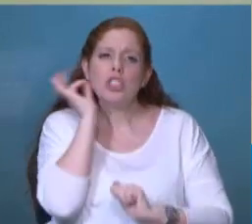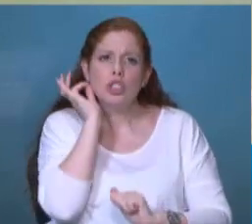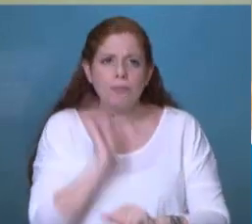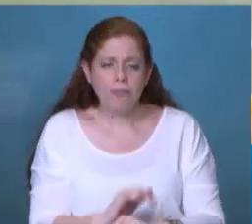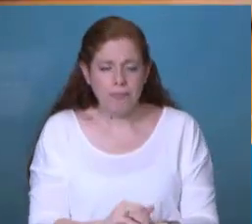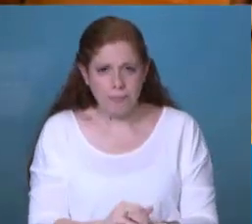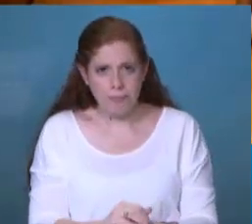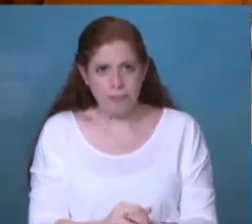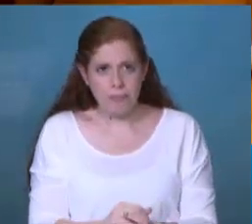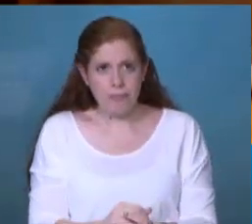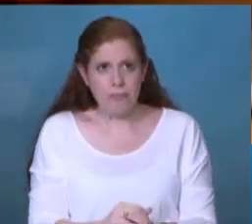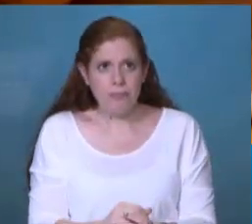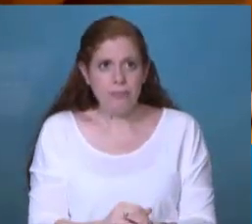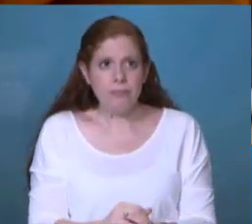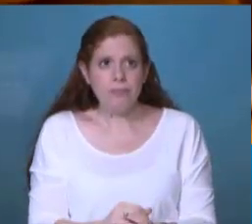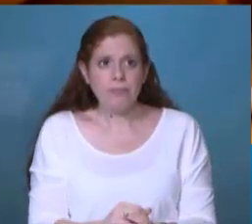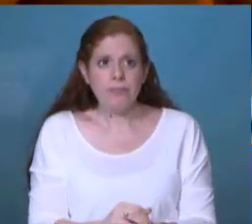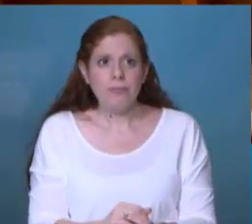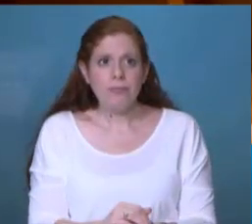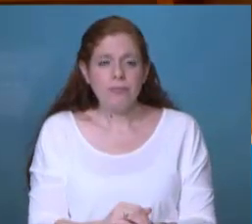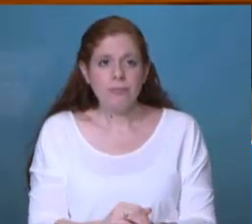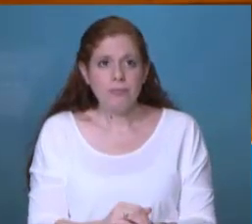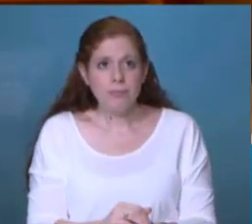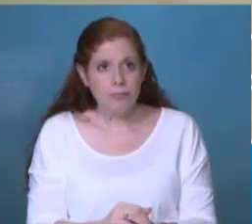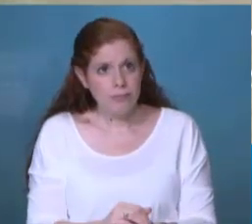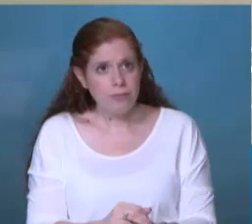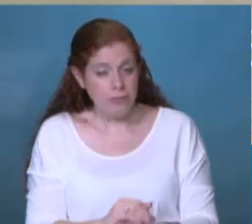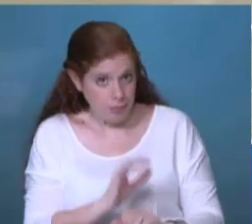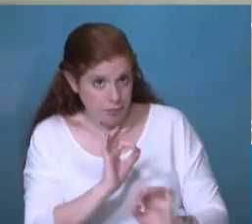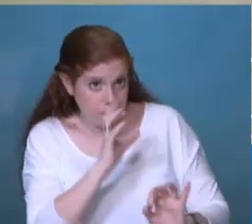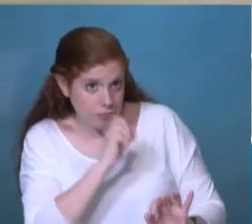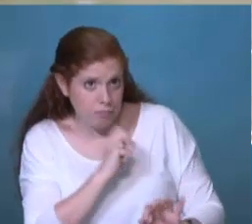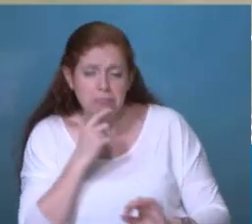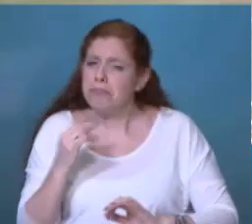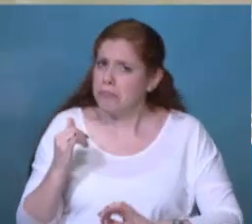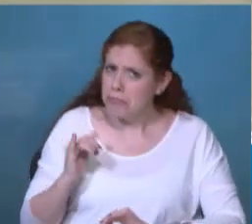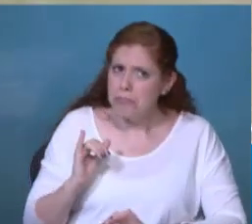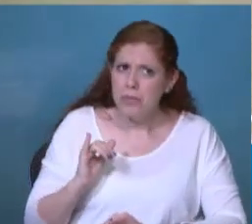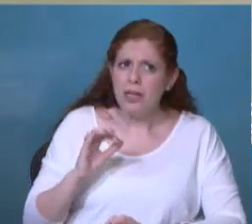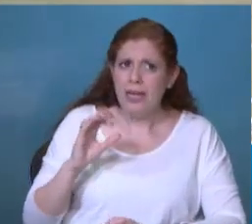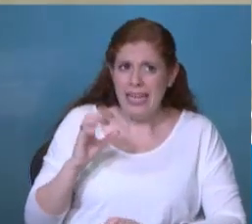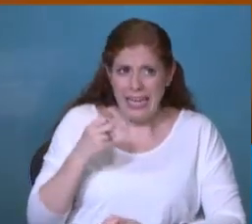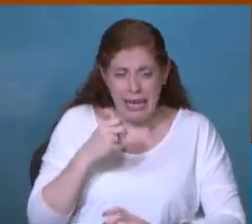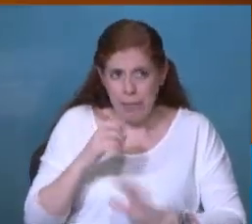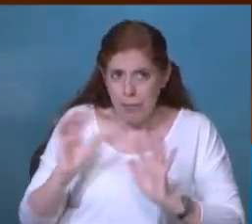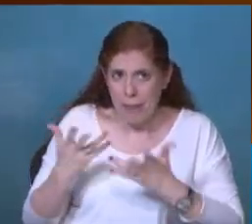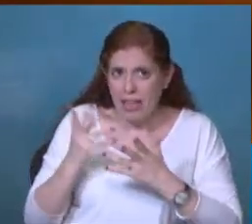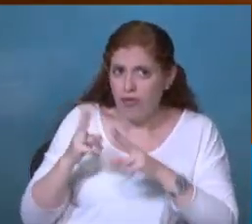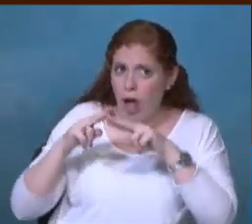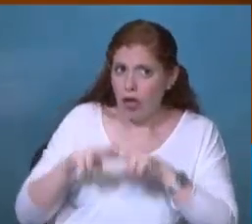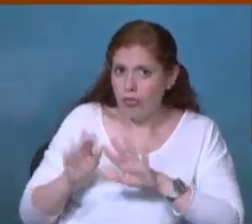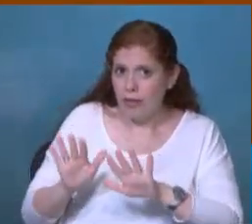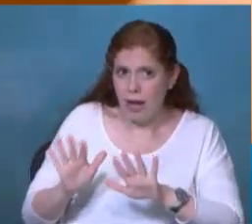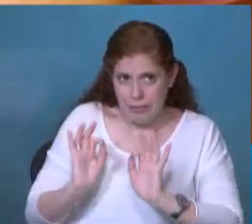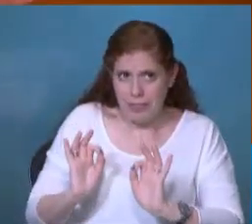Okay, you got that? Yeah, I got it. If you're in a rush, we can leave it like this. It's